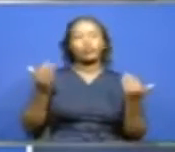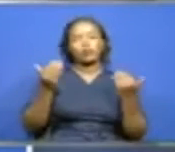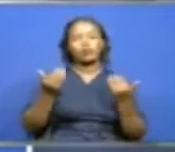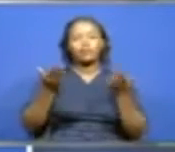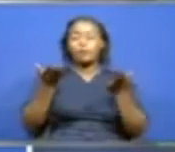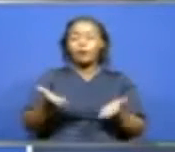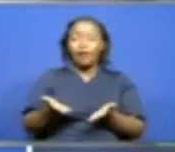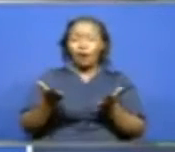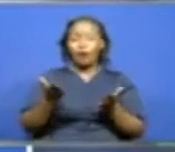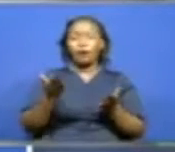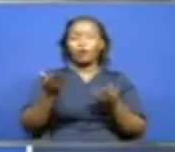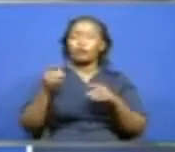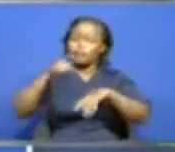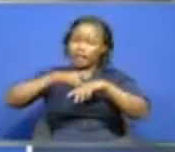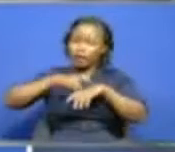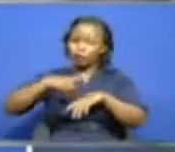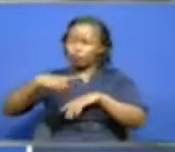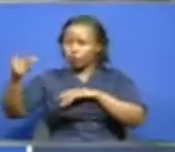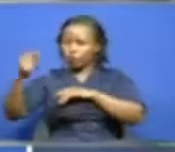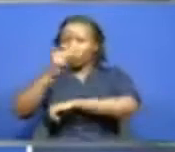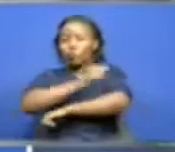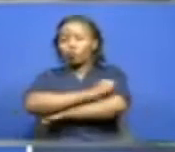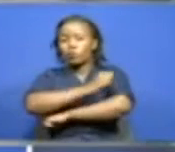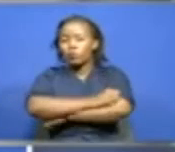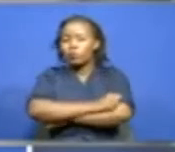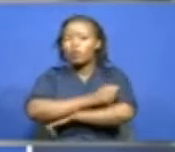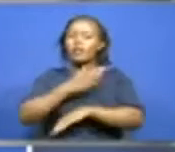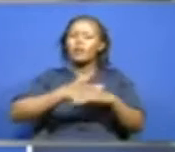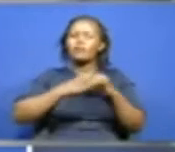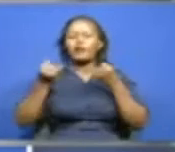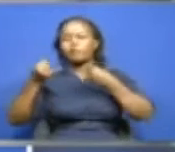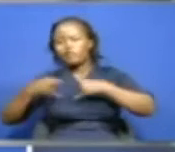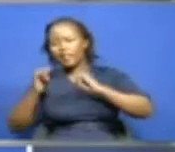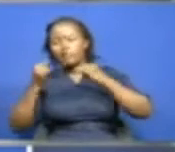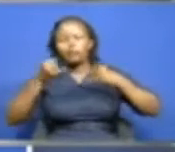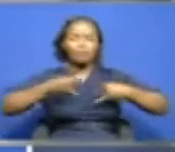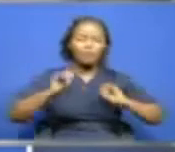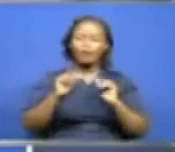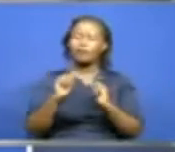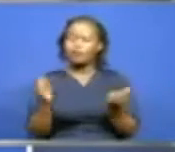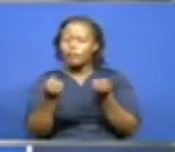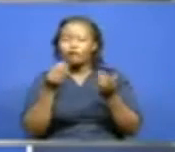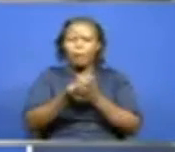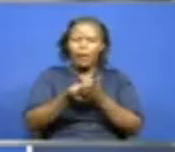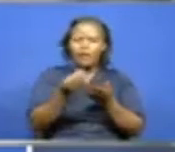Sasa imefika umri wa kwenda shule. Nimejaribu kusave pesa senye ninapata